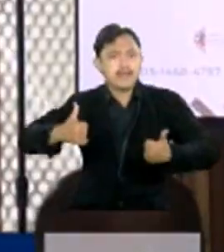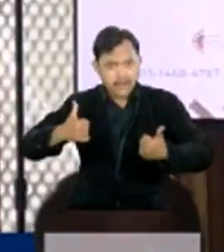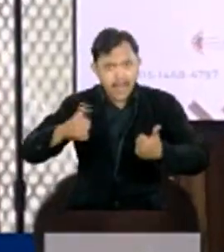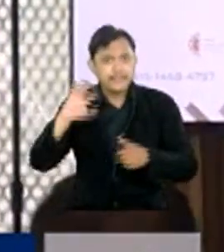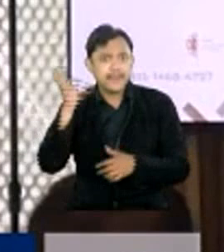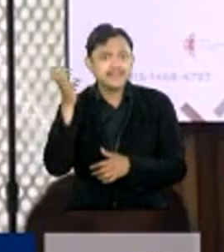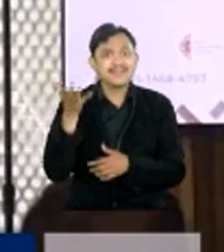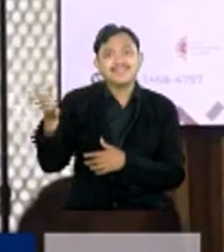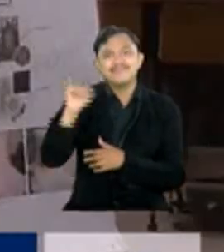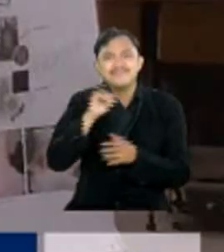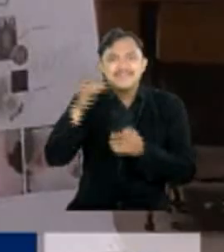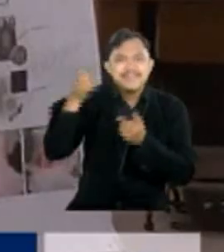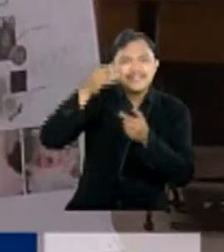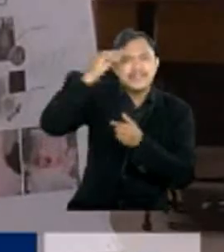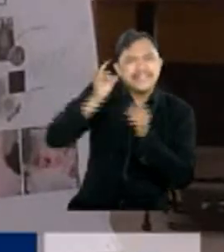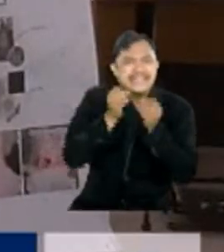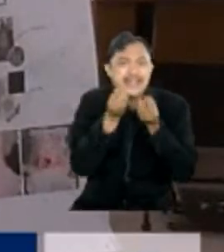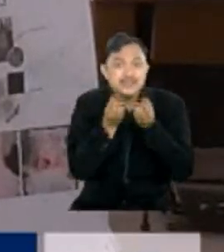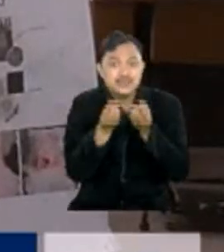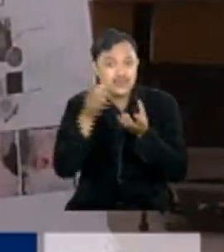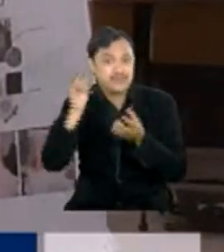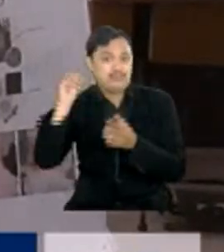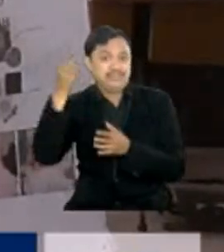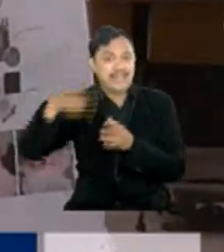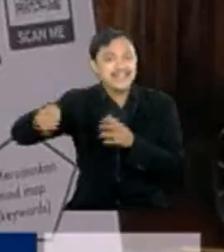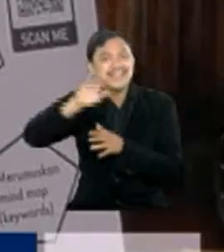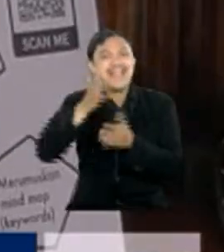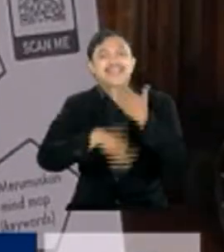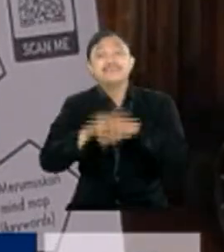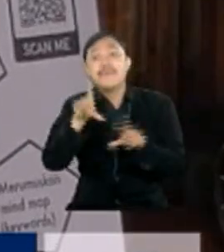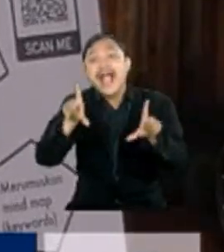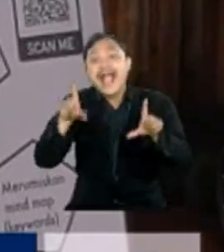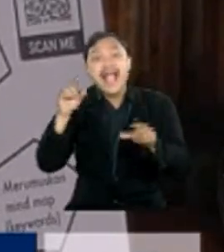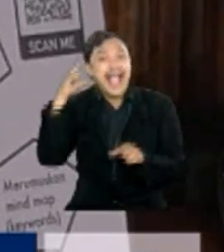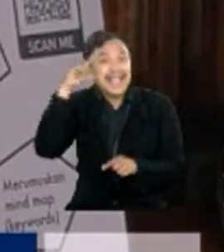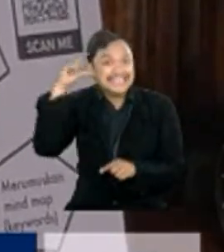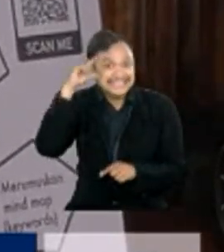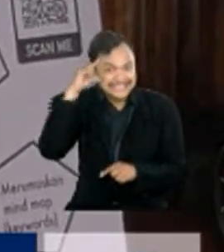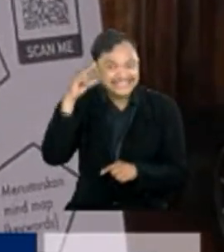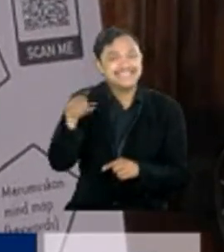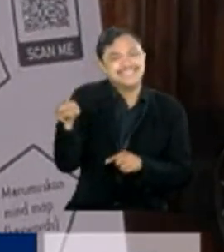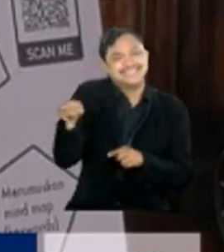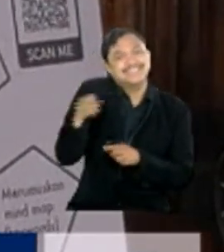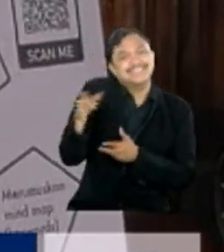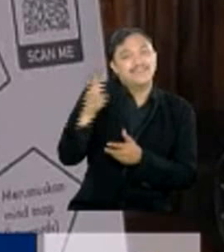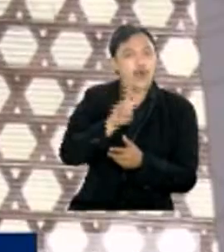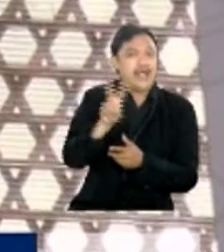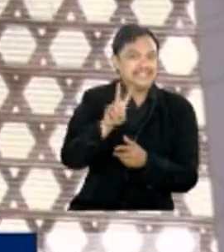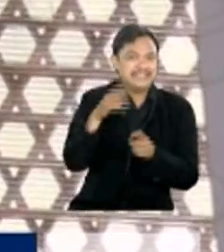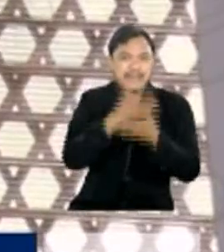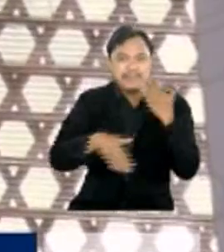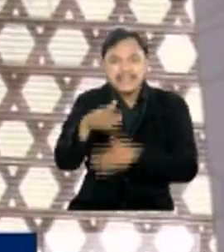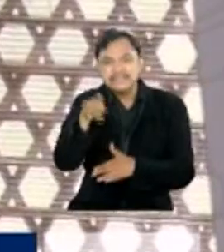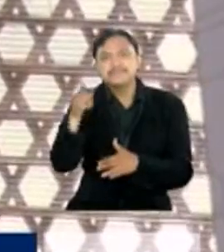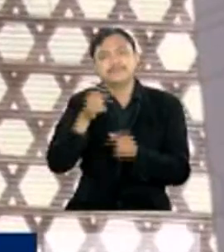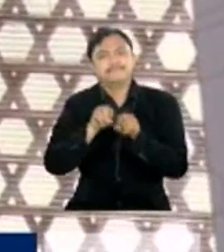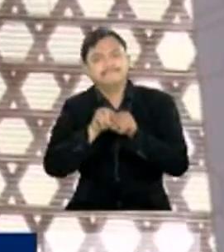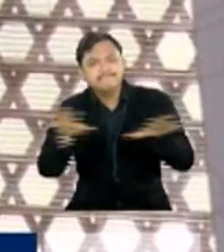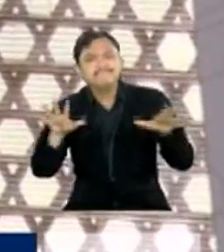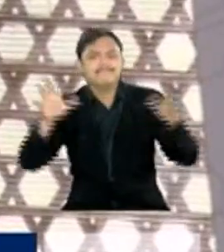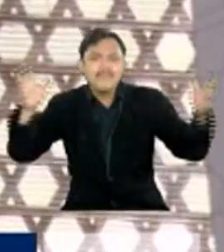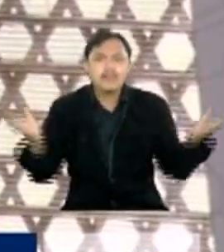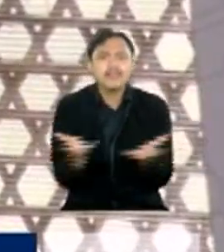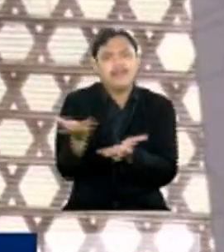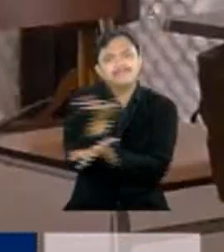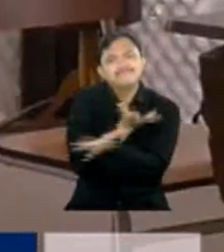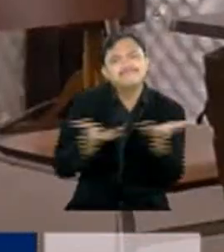Inisiator Pusat Pelatihan Vokasi Disabilitas, Angki Yudistia, mengatakan, Pusat Pelatihan Vokasi Disabilitas ini nantinya akan menjadi wadah